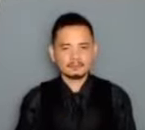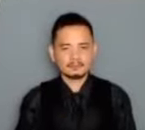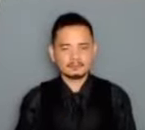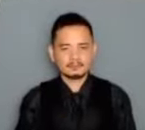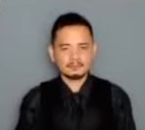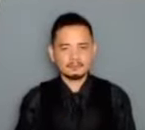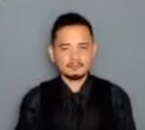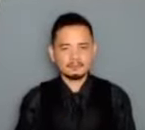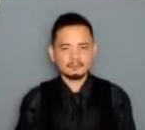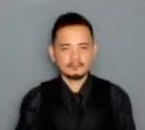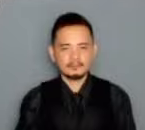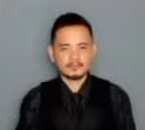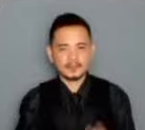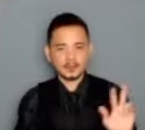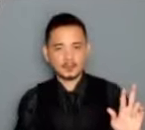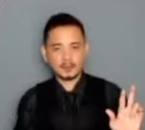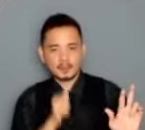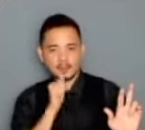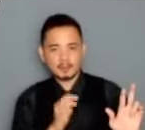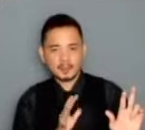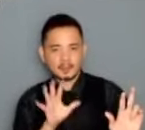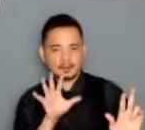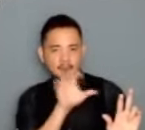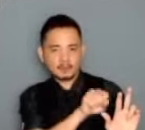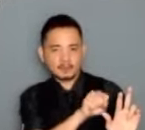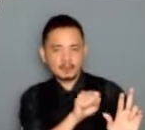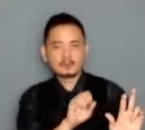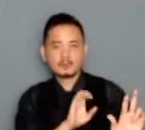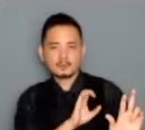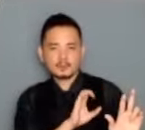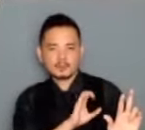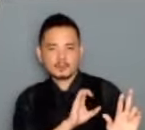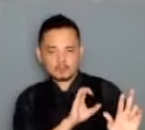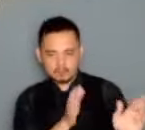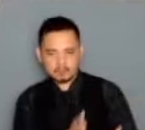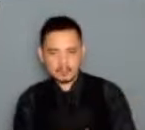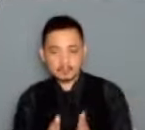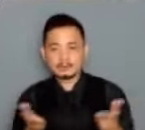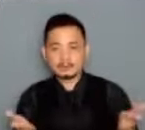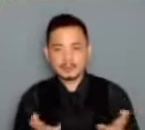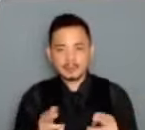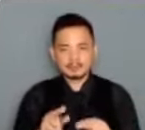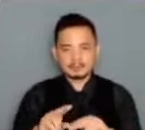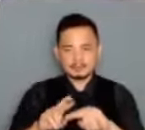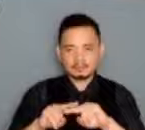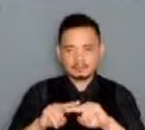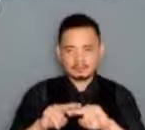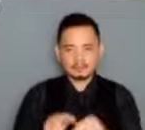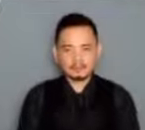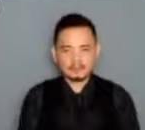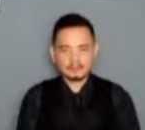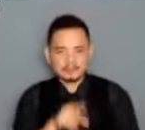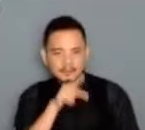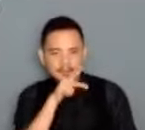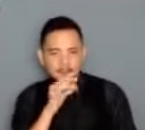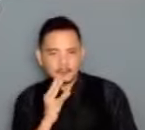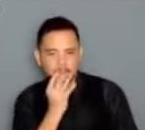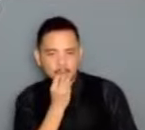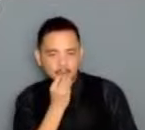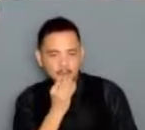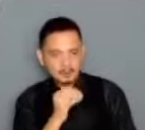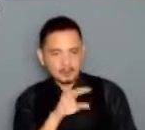Tatlong babae ang arestado sa entrapment operation sa Mangaldan, Pangasinan. Ang mga sospek, sangkot umano sa pagbebenta at pagsasangla